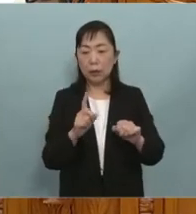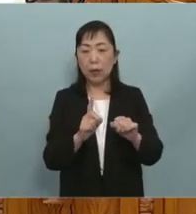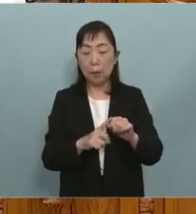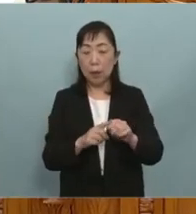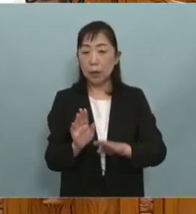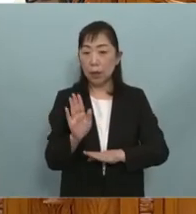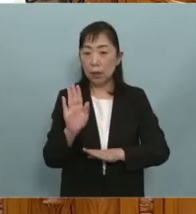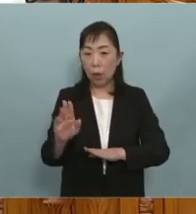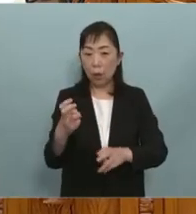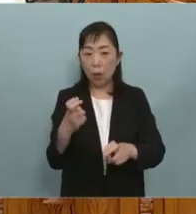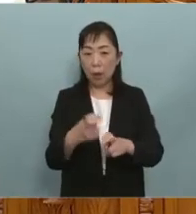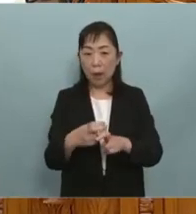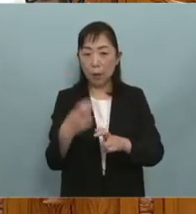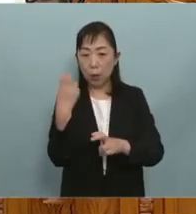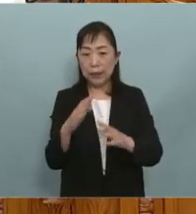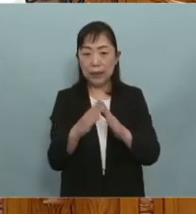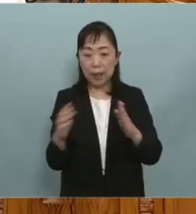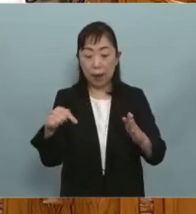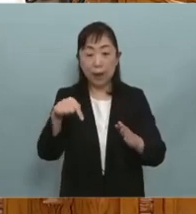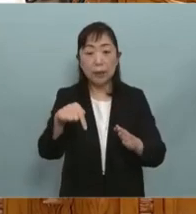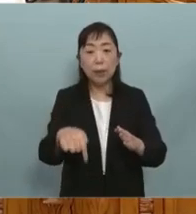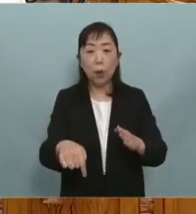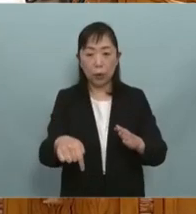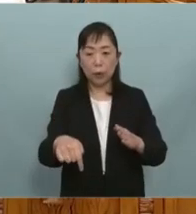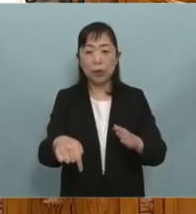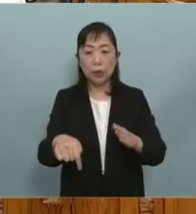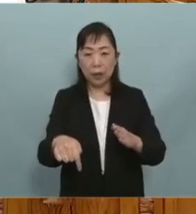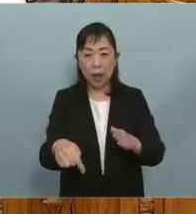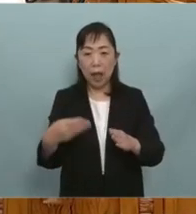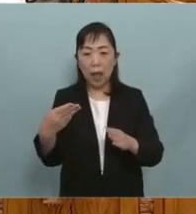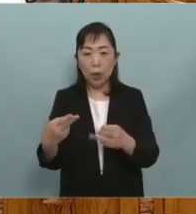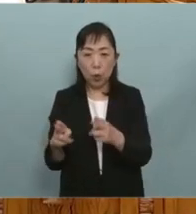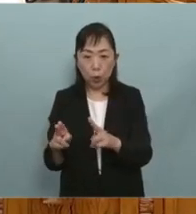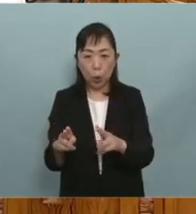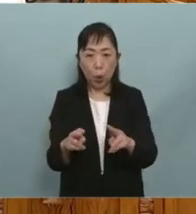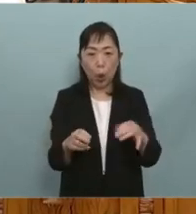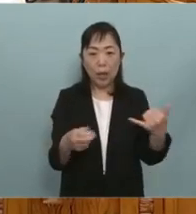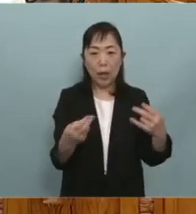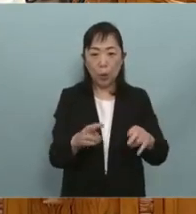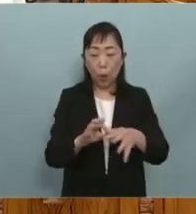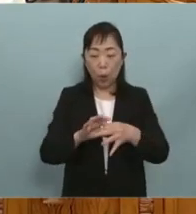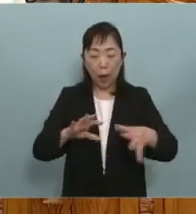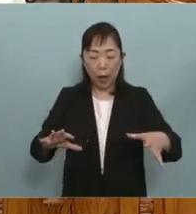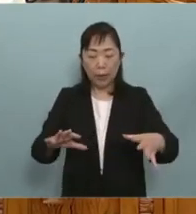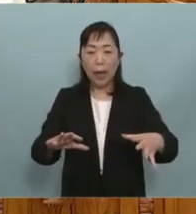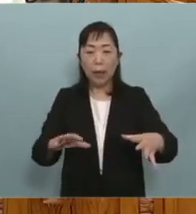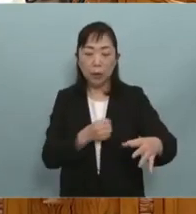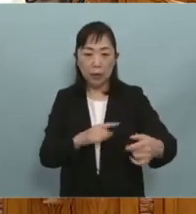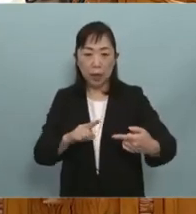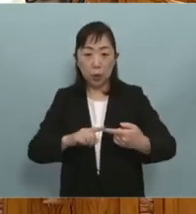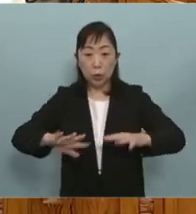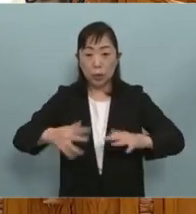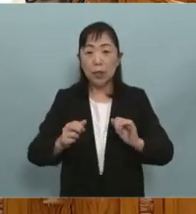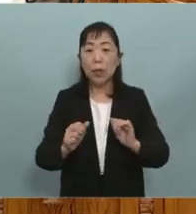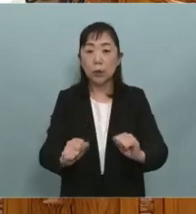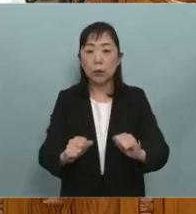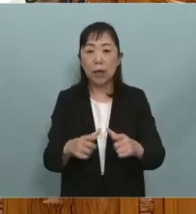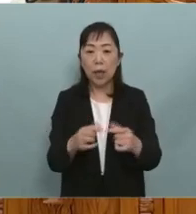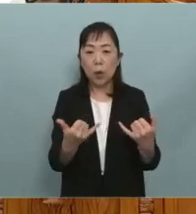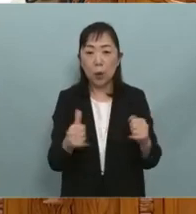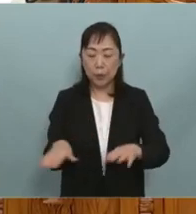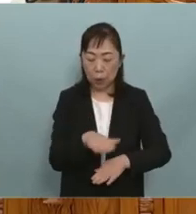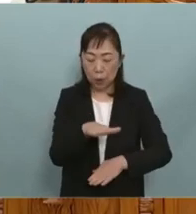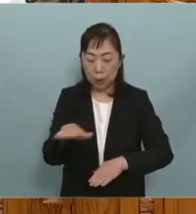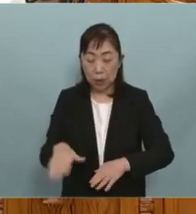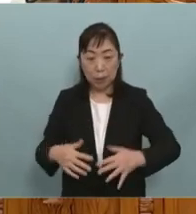今後憲法審査会において党の枠を超え議を国民的な